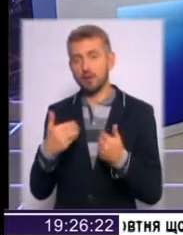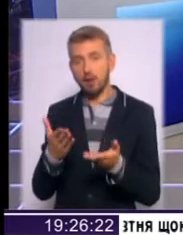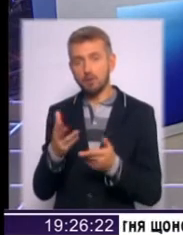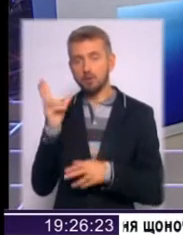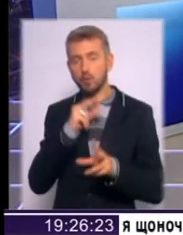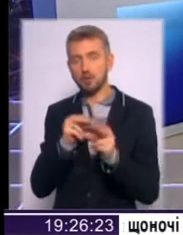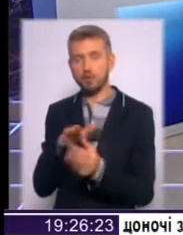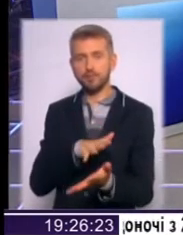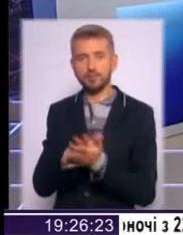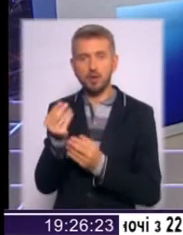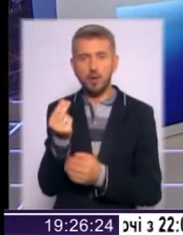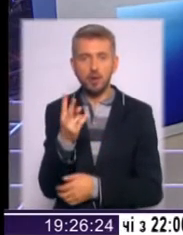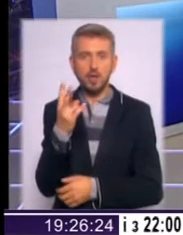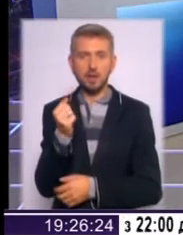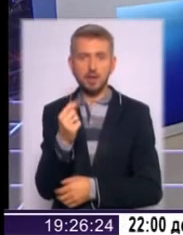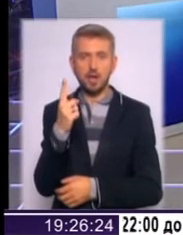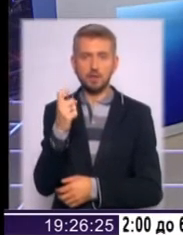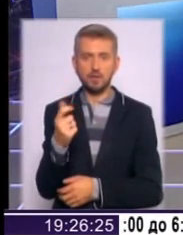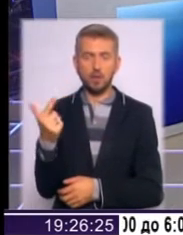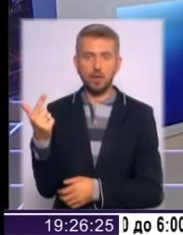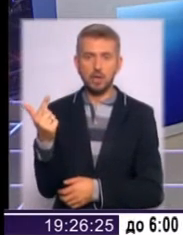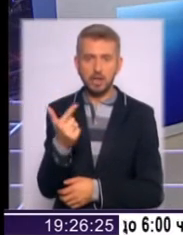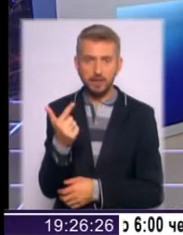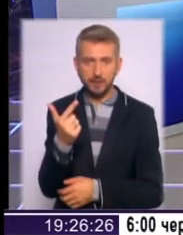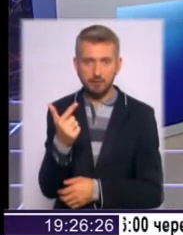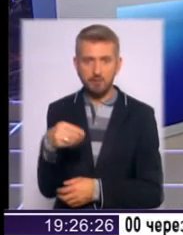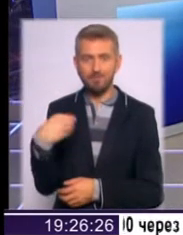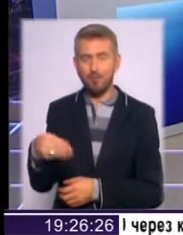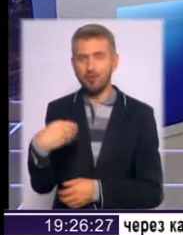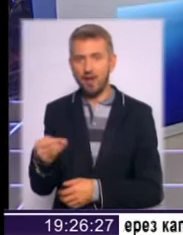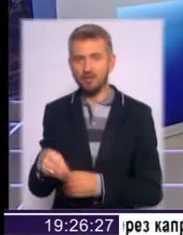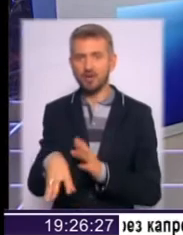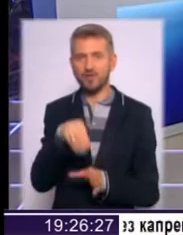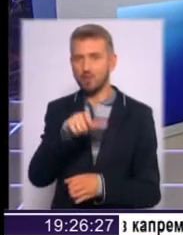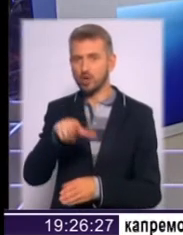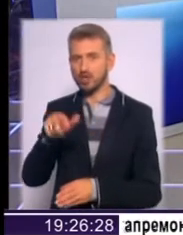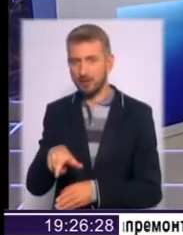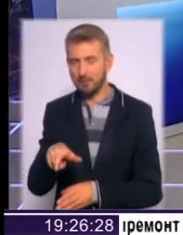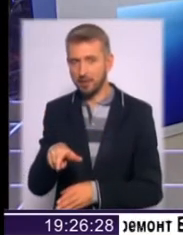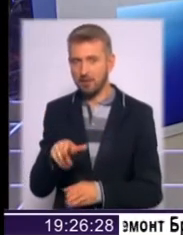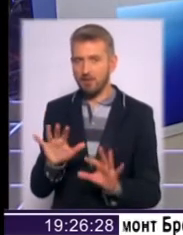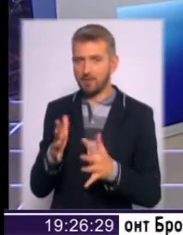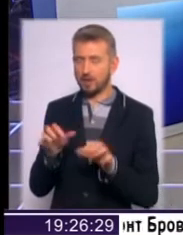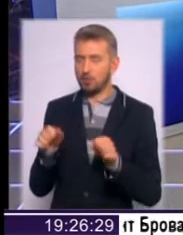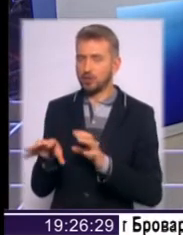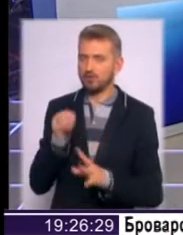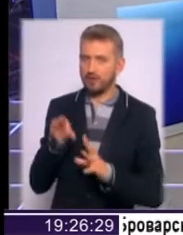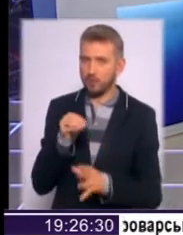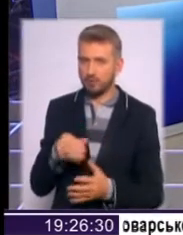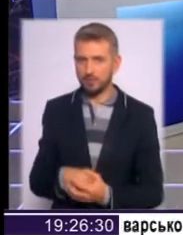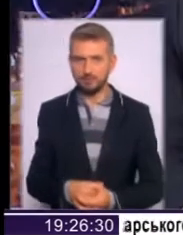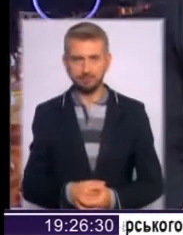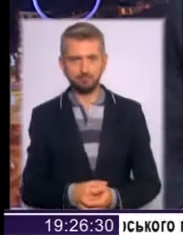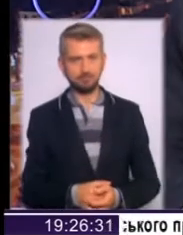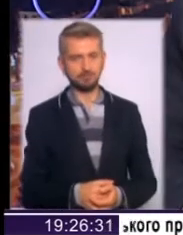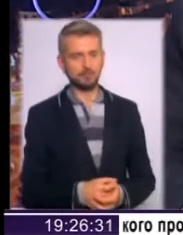скерувати ці гроші на 100-гривневі подачки виборцям у разі можливих виборів.